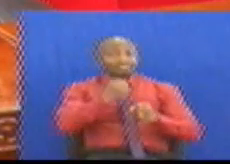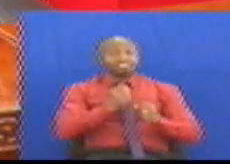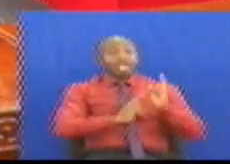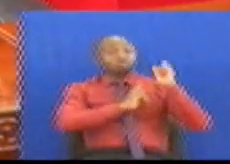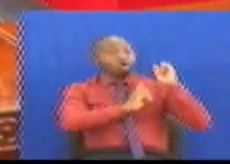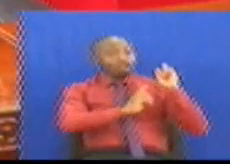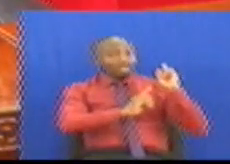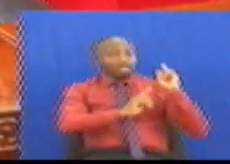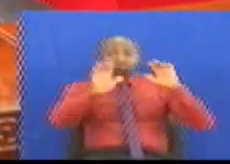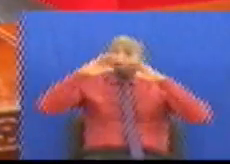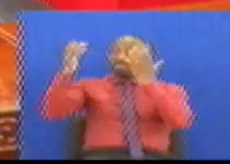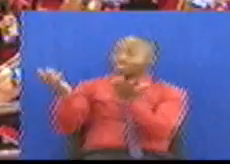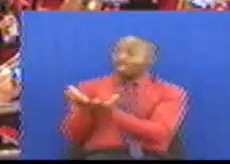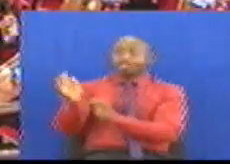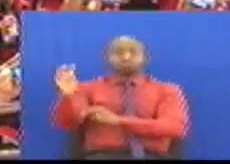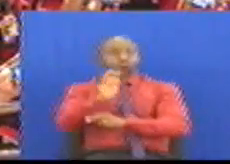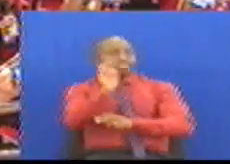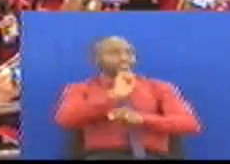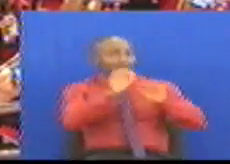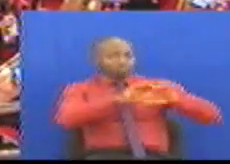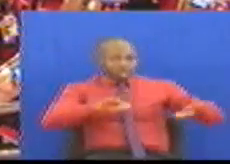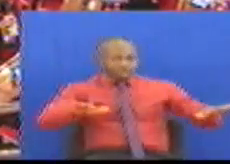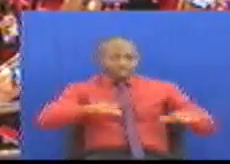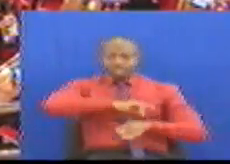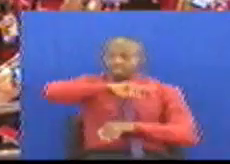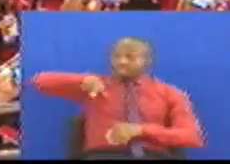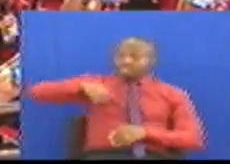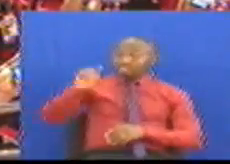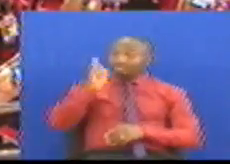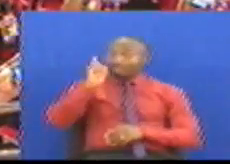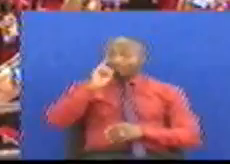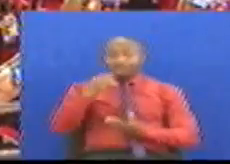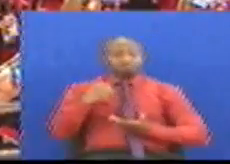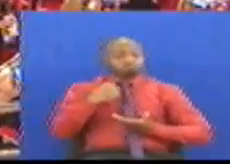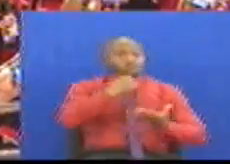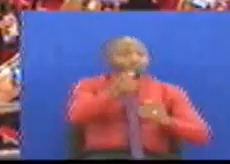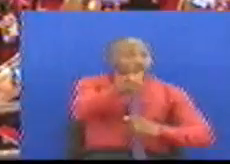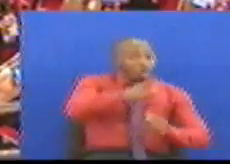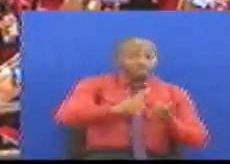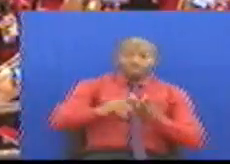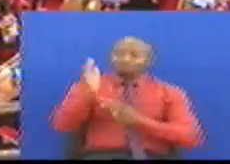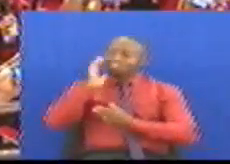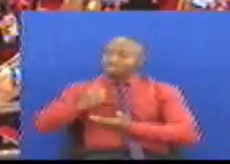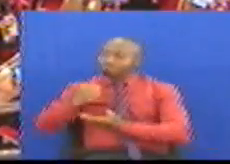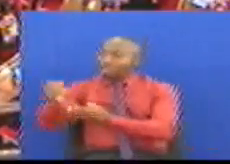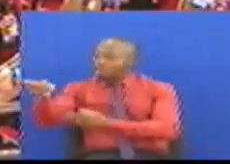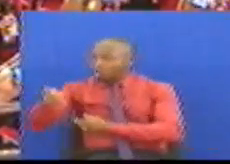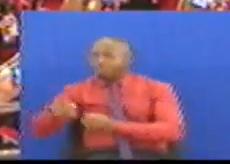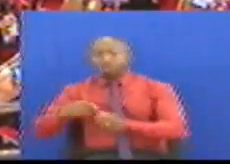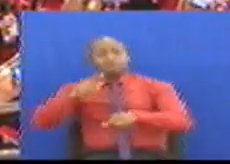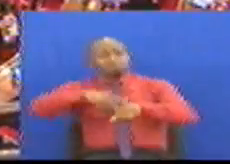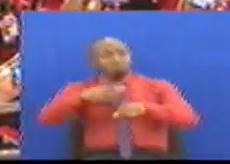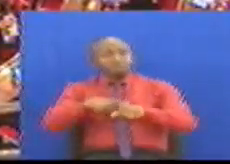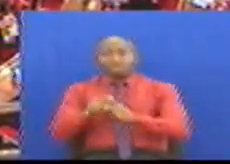ni ulinzi na usalama. Sasa sisi tuwape hawa kina mama ambao tumewapa mikopo na vijana muda wa kutosha wa kufanya